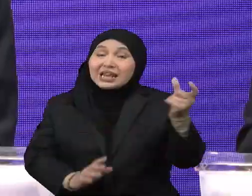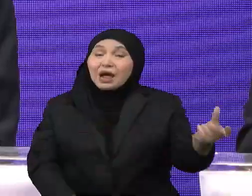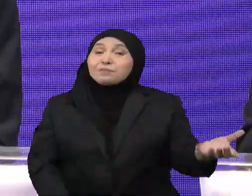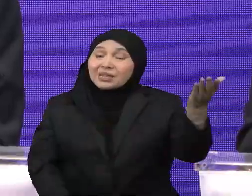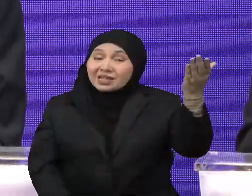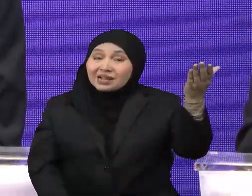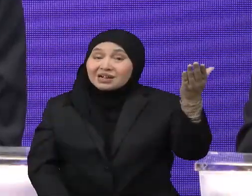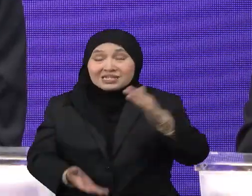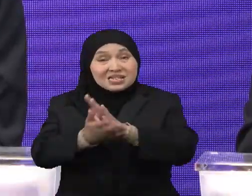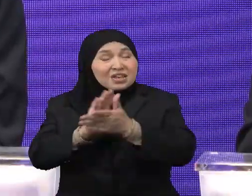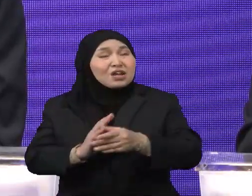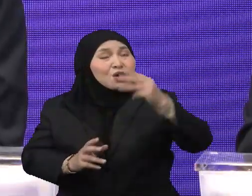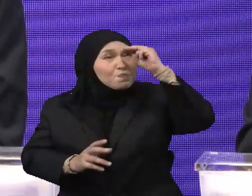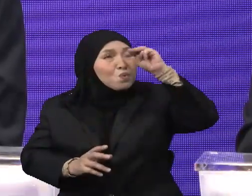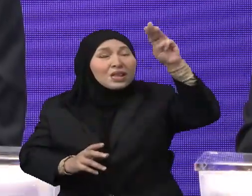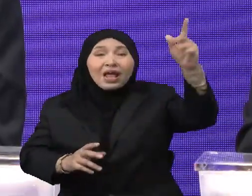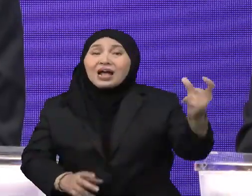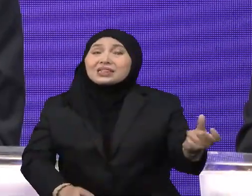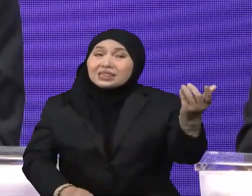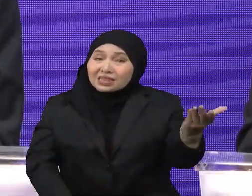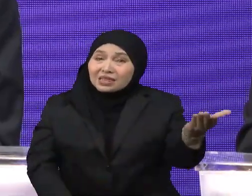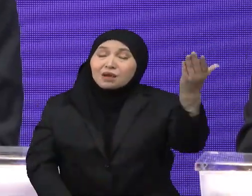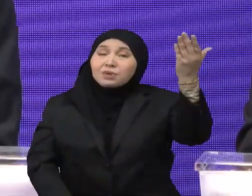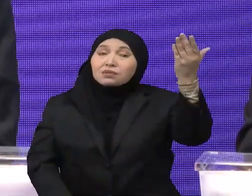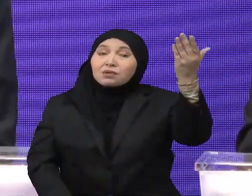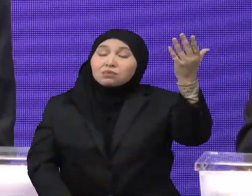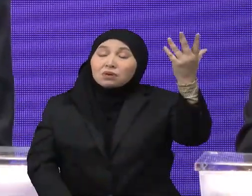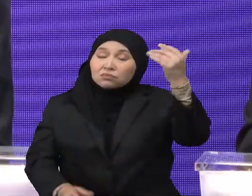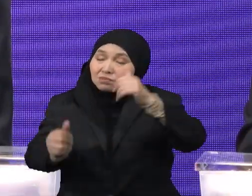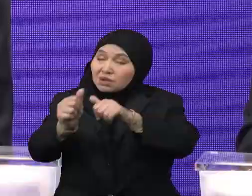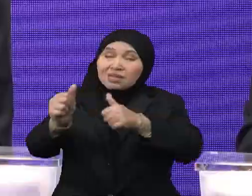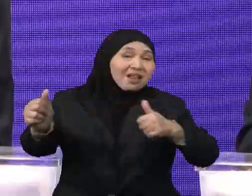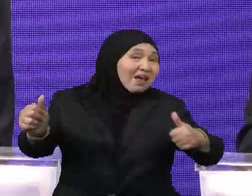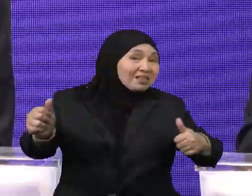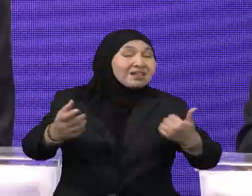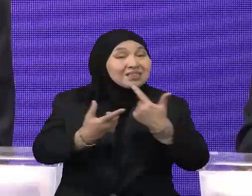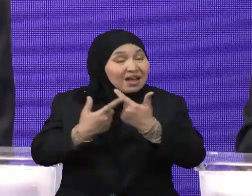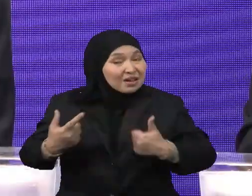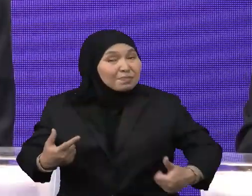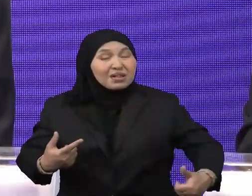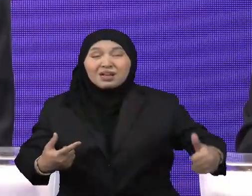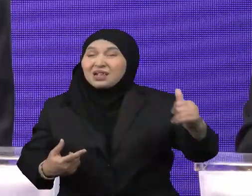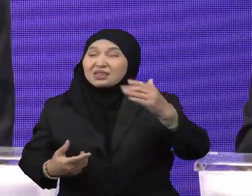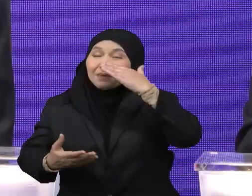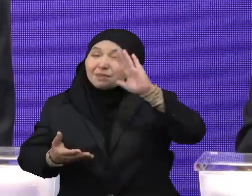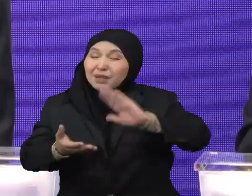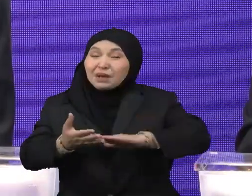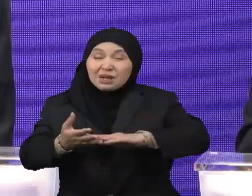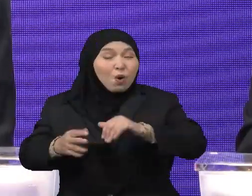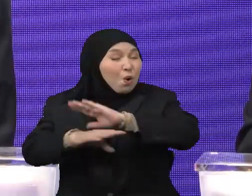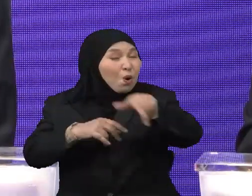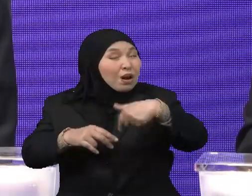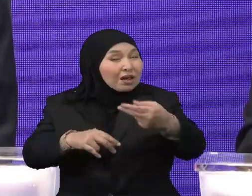jadi kemuliaan nabi itu akan mengelakkan Baginda daripada menghianati dalam segala harta urusan